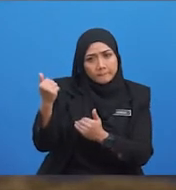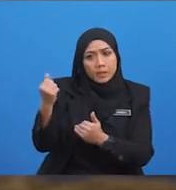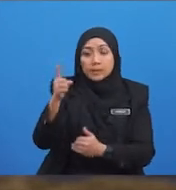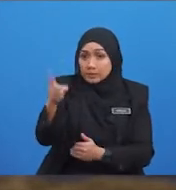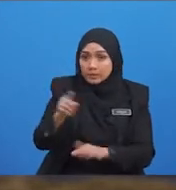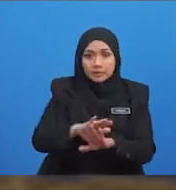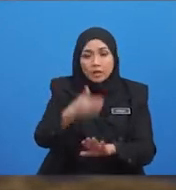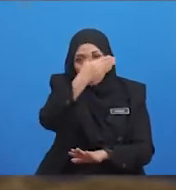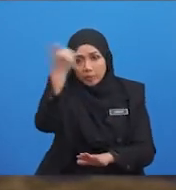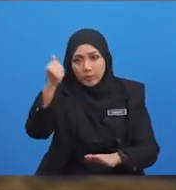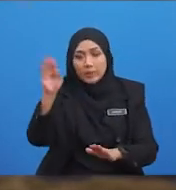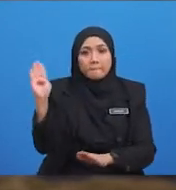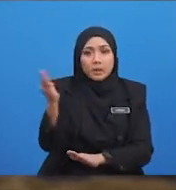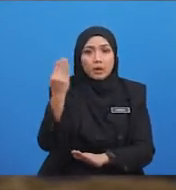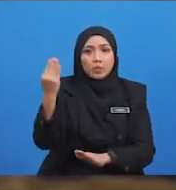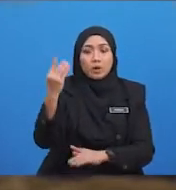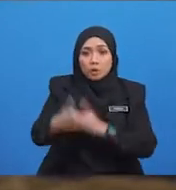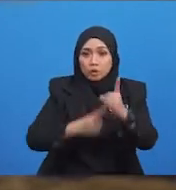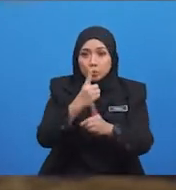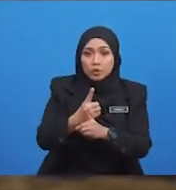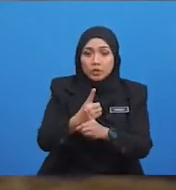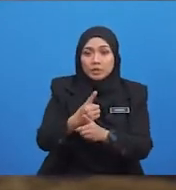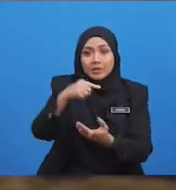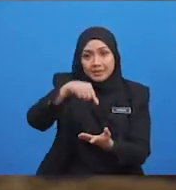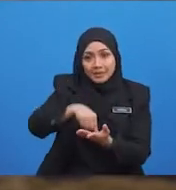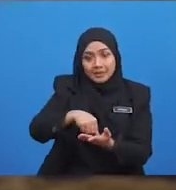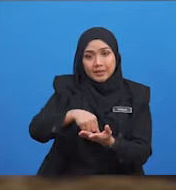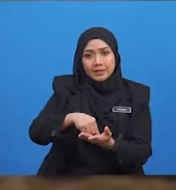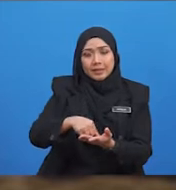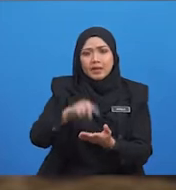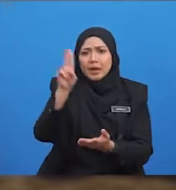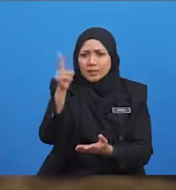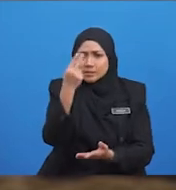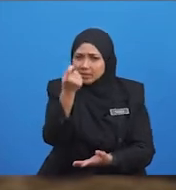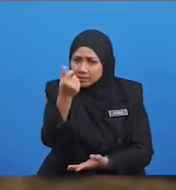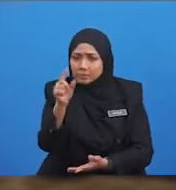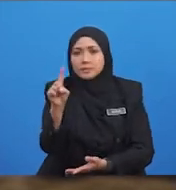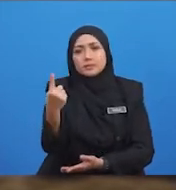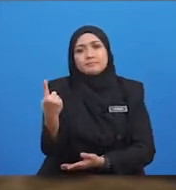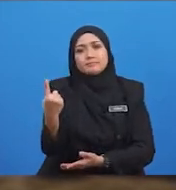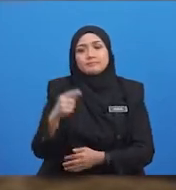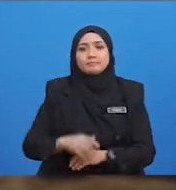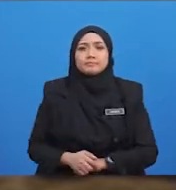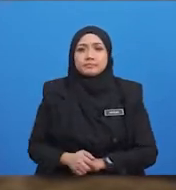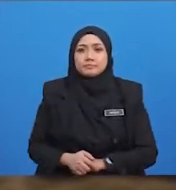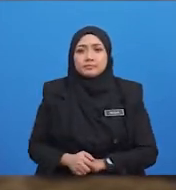tidak lupa bahawa hidup di dunia ini hanya sementara.